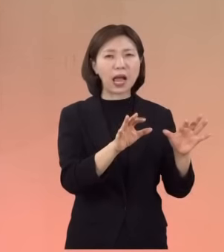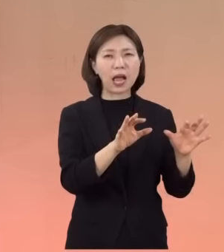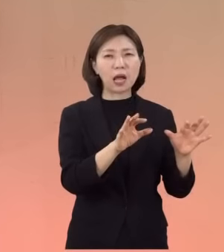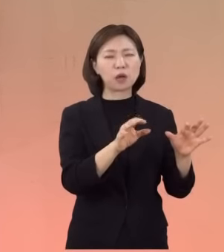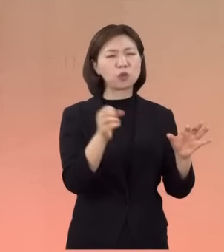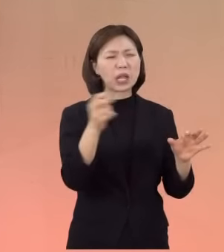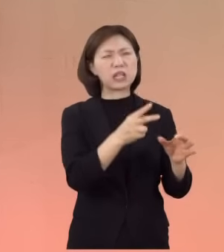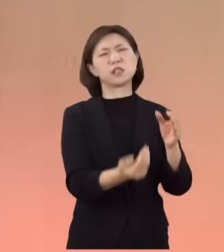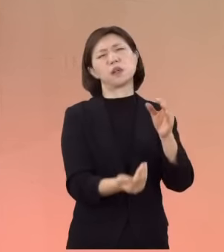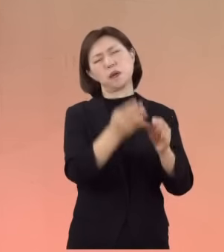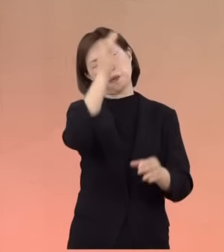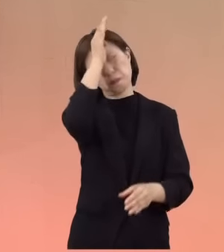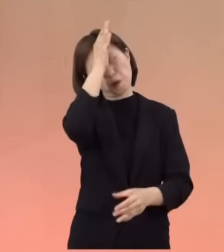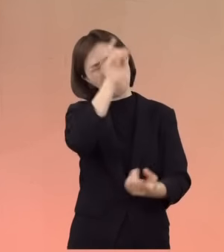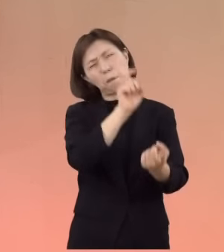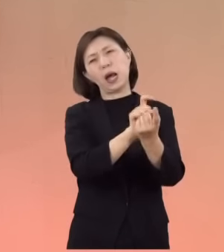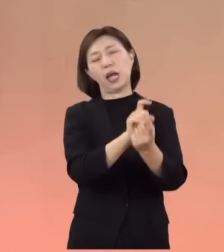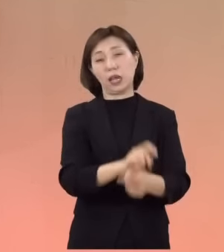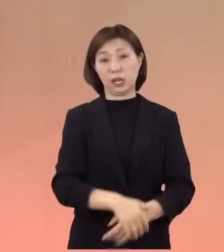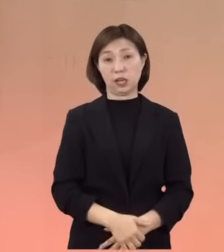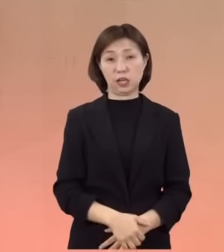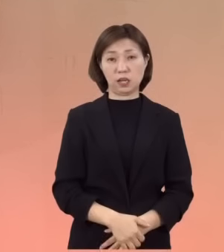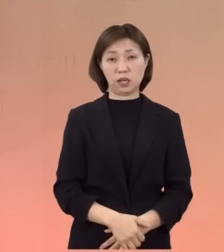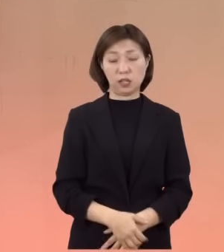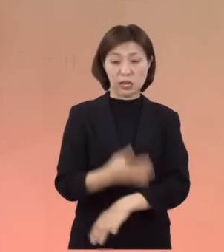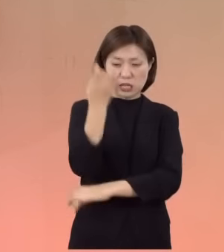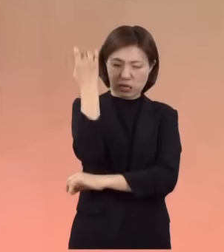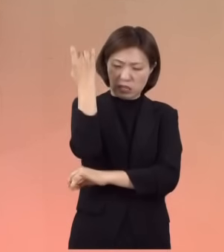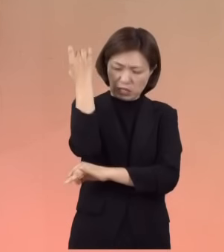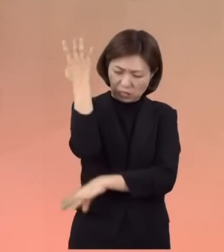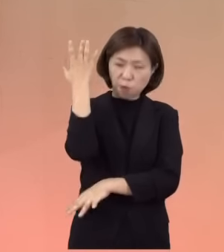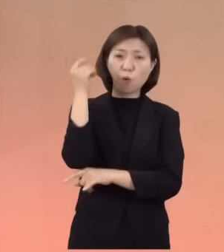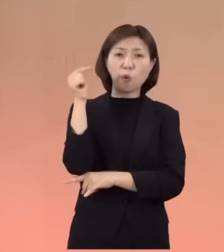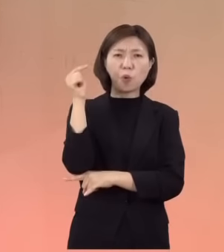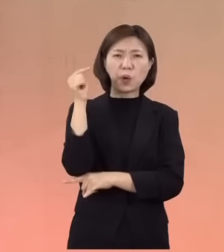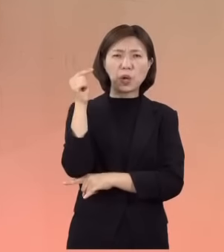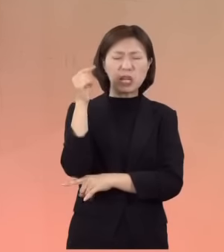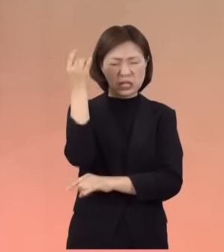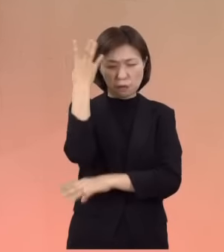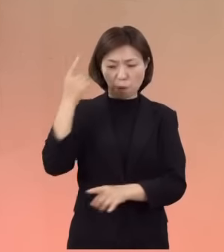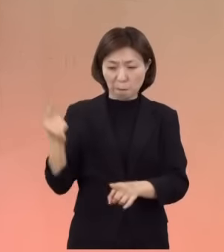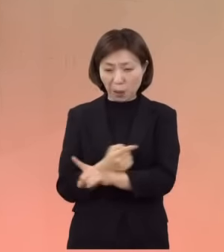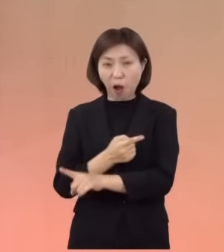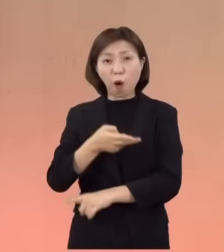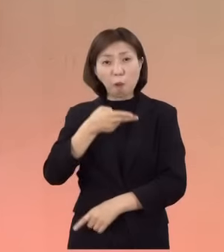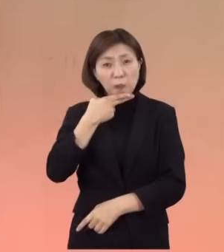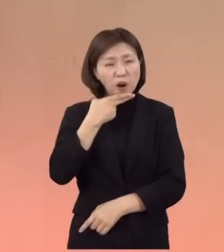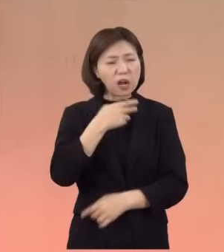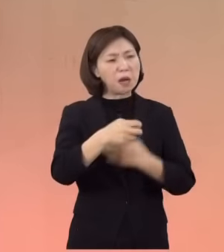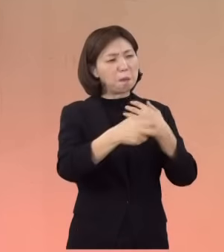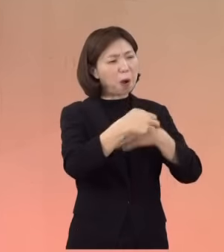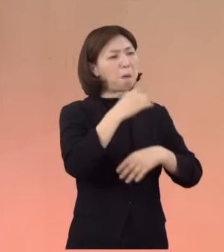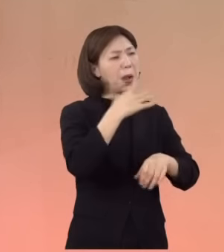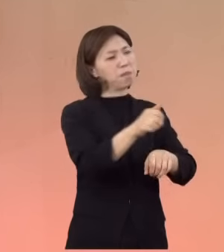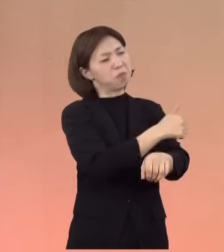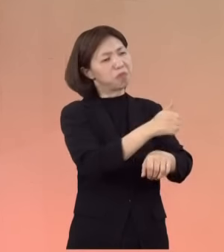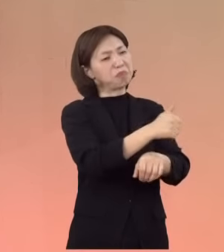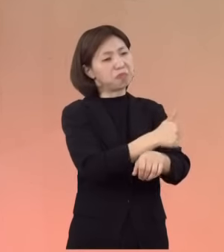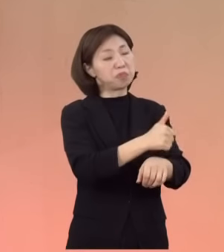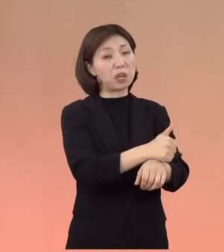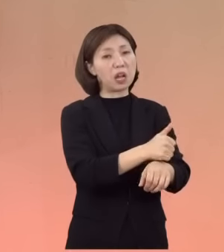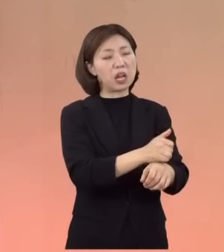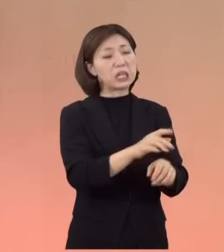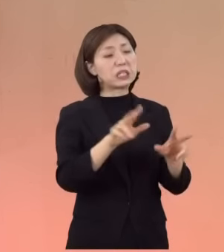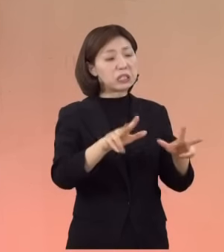재발하기 쉽습니다 근본을 중시하지 않으면 효과를 덜 보거나 효과를 봐도 병이 또